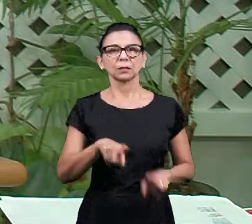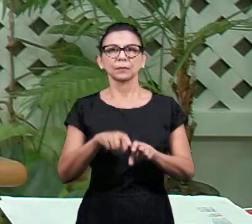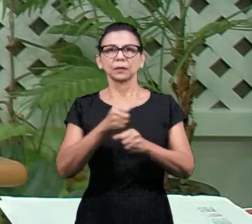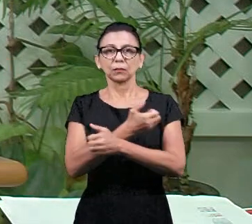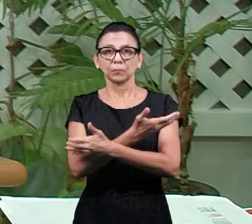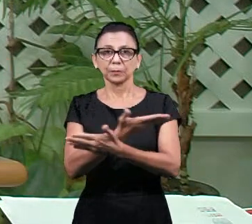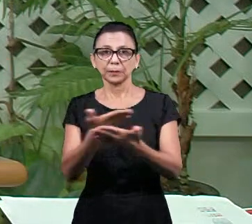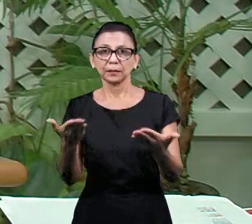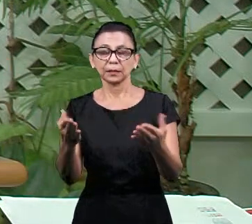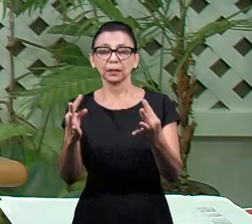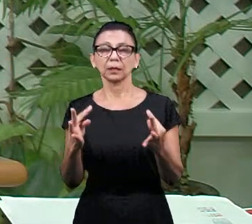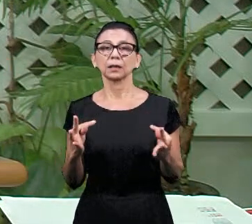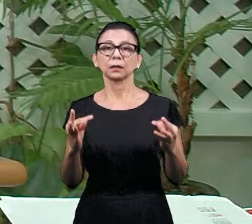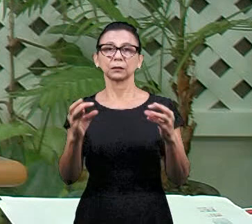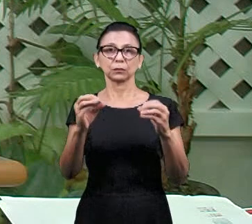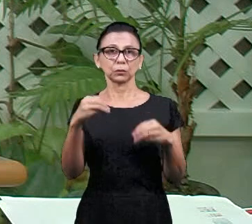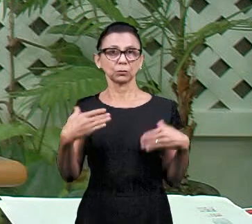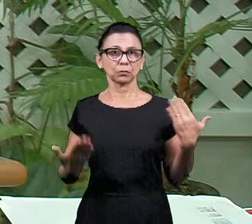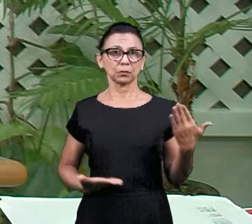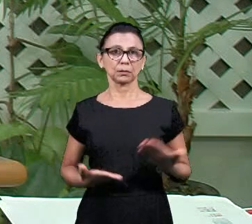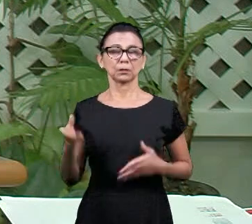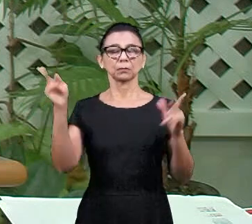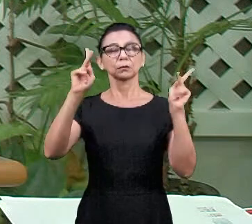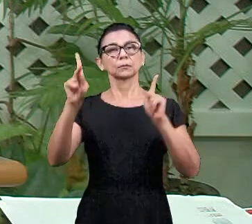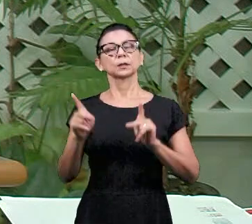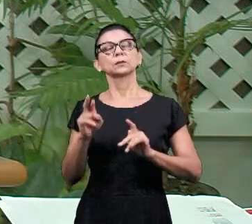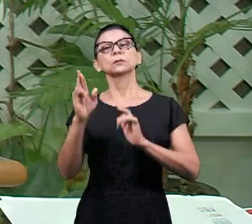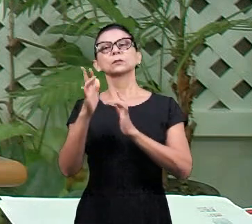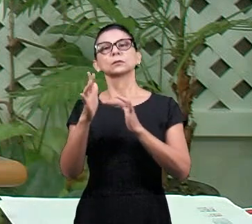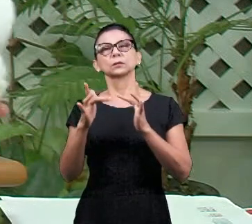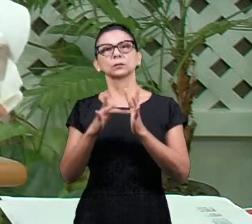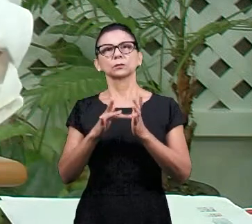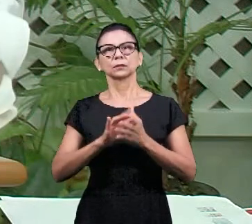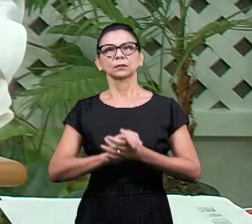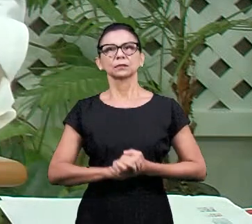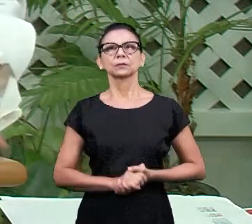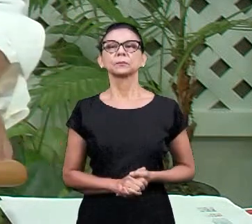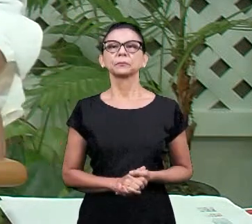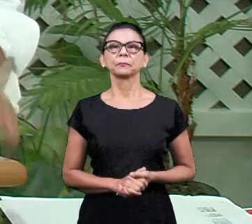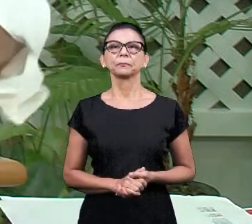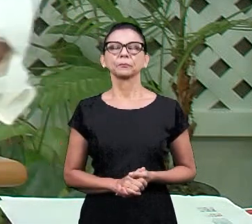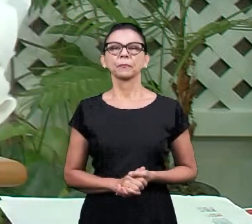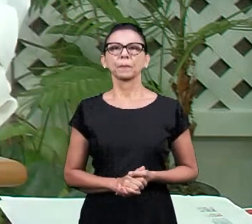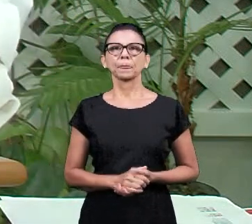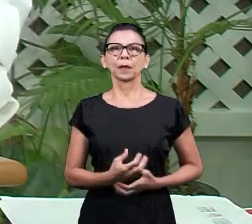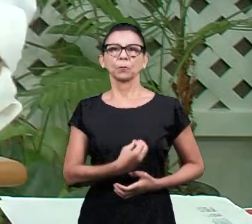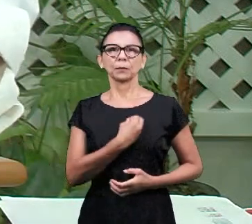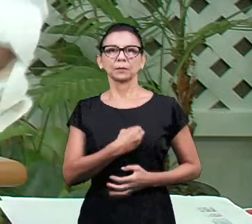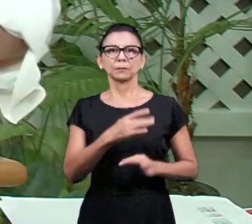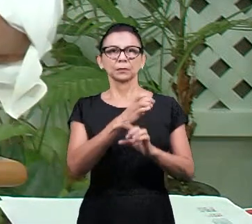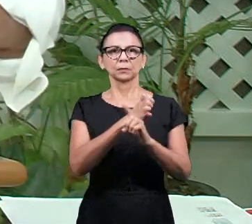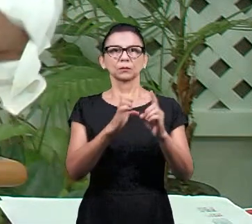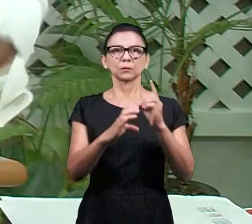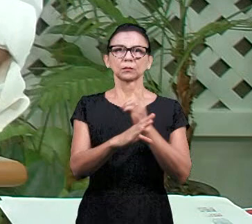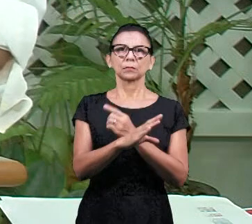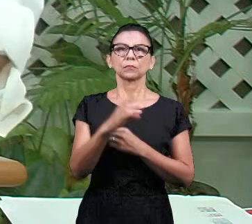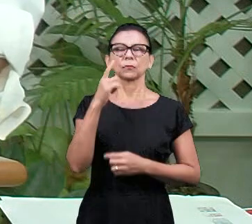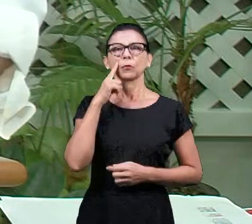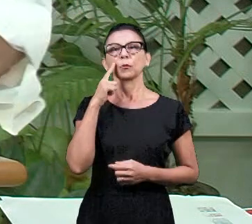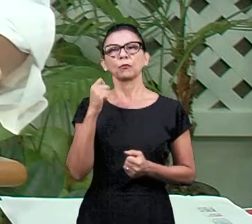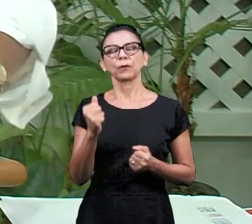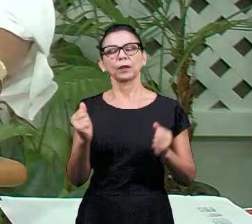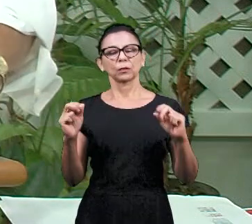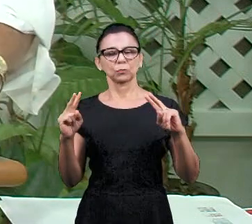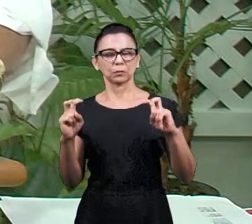nos frères et sœurs dans la paix du Seigneur. Nous nous trouvons dans notre école biblique dominicale et nous avons les sujets qui doivent